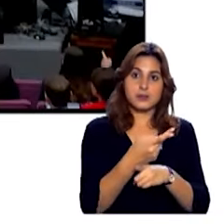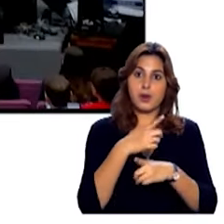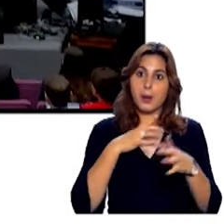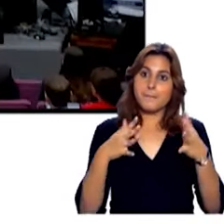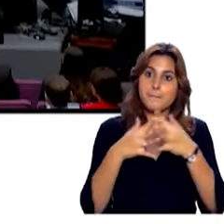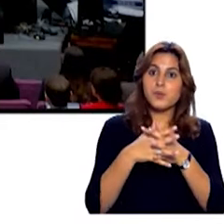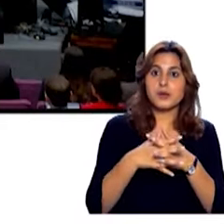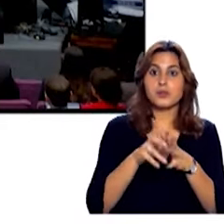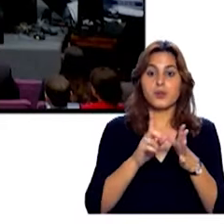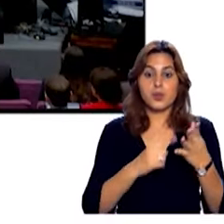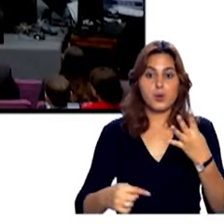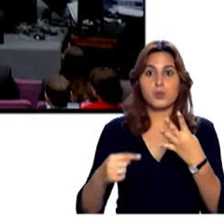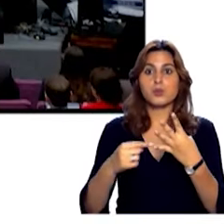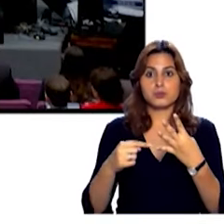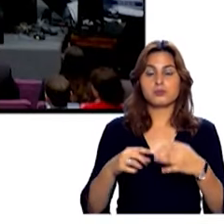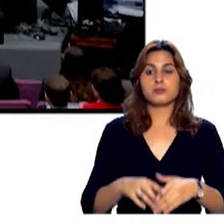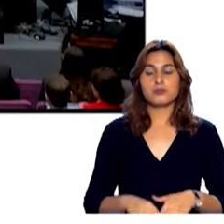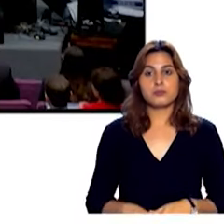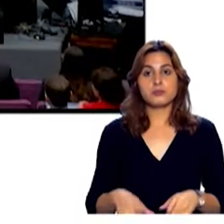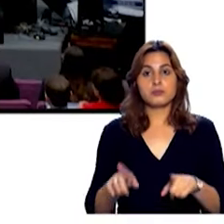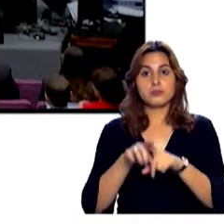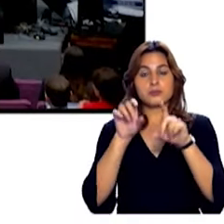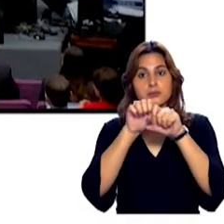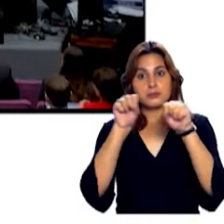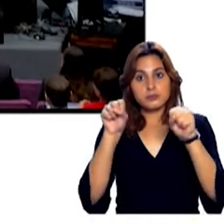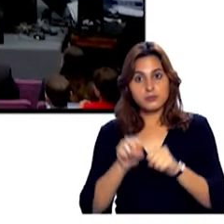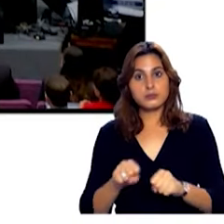processuale italiano invece l'impazienza